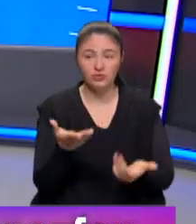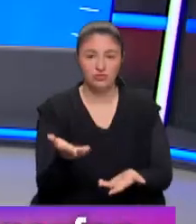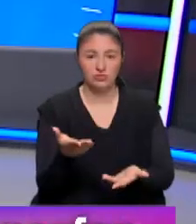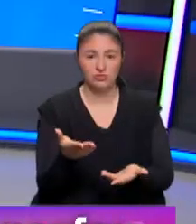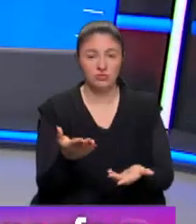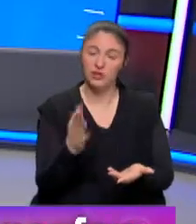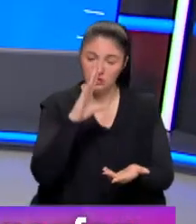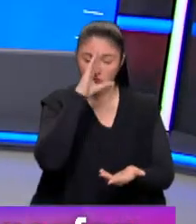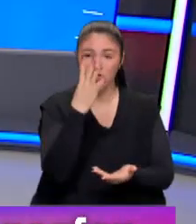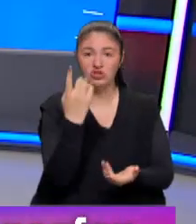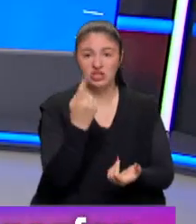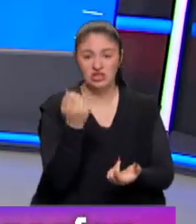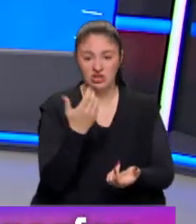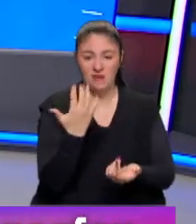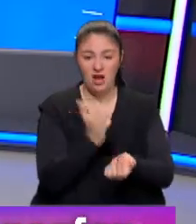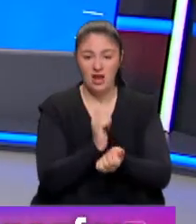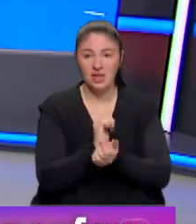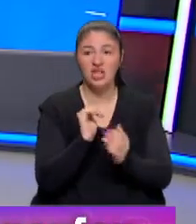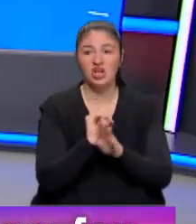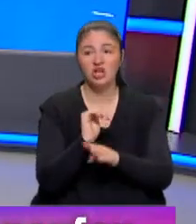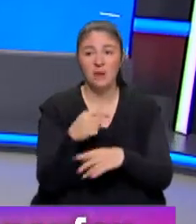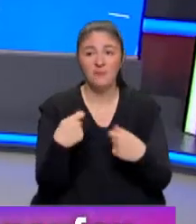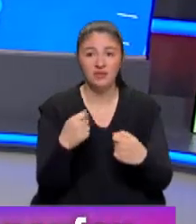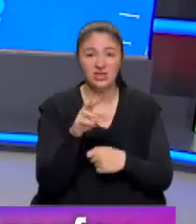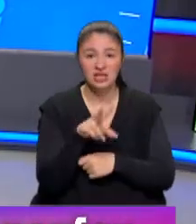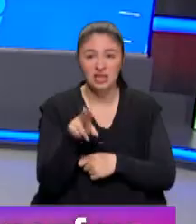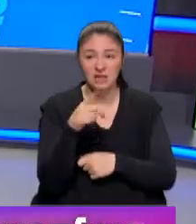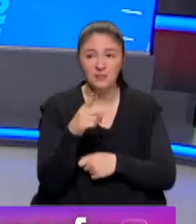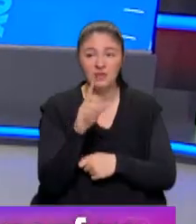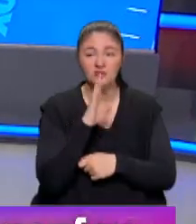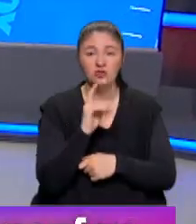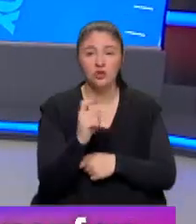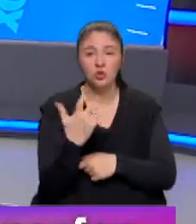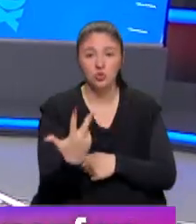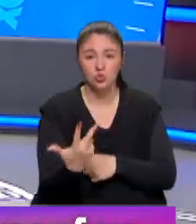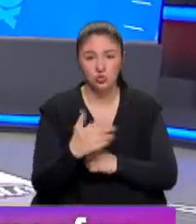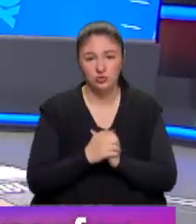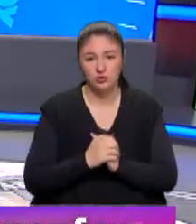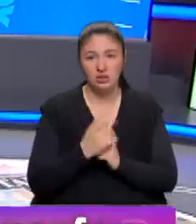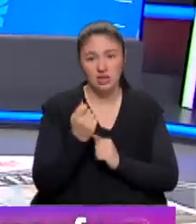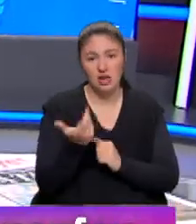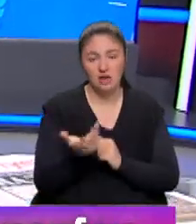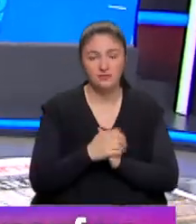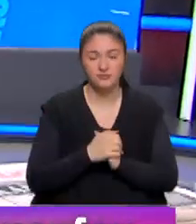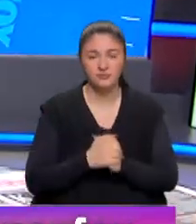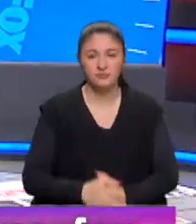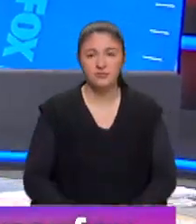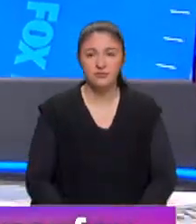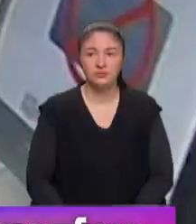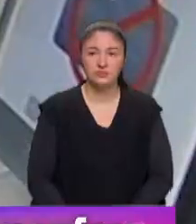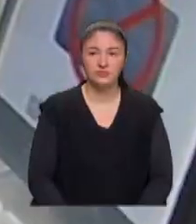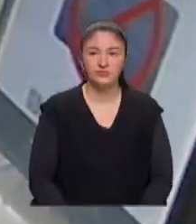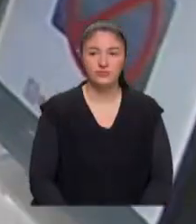ve İstanbul'da 4 kişilik bir ailenin ortalama yaşam maliyeti 47.493 lira.